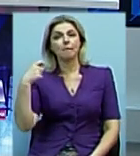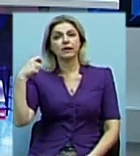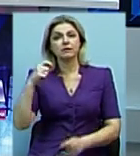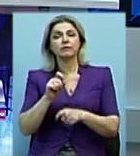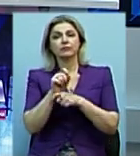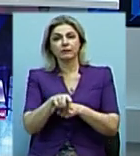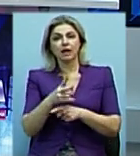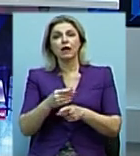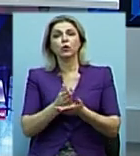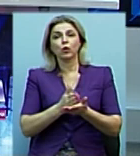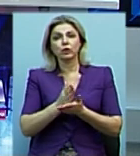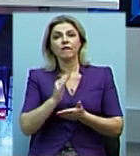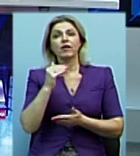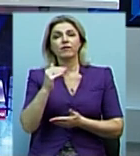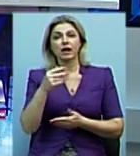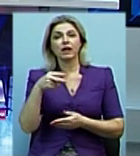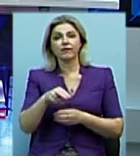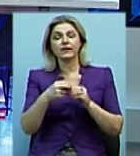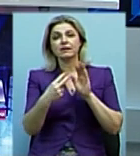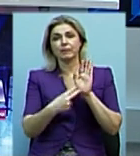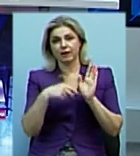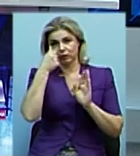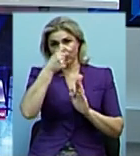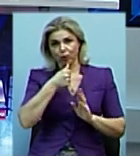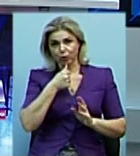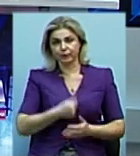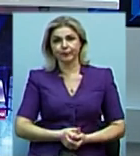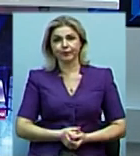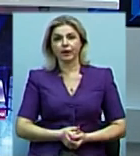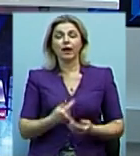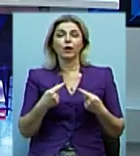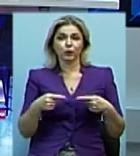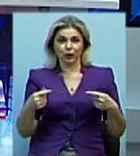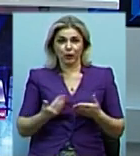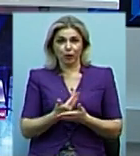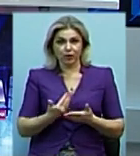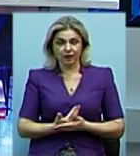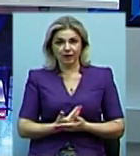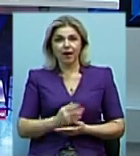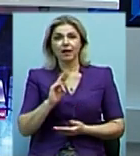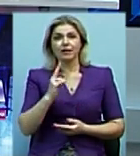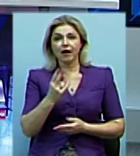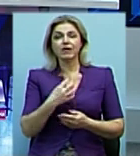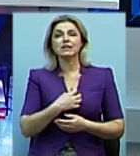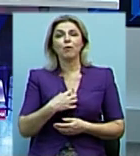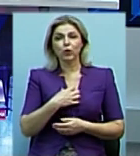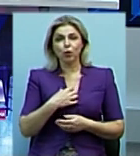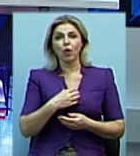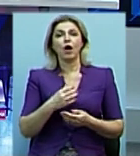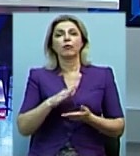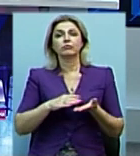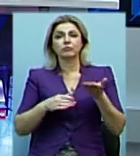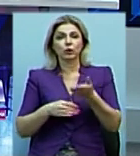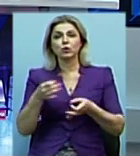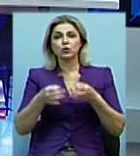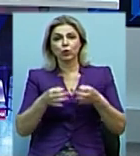на цю посаду у лютому 2017 року. І до інших подій. Миколаївський міськвиконком подаватиме до суду